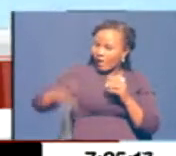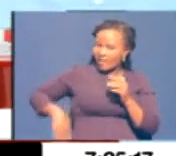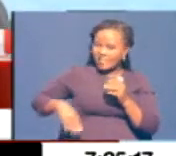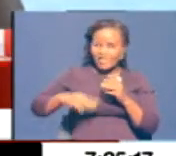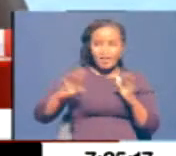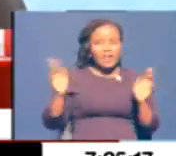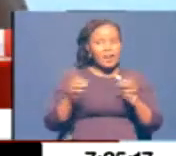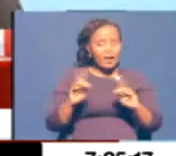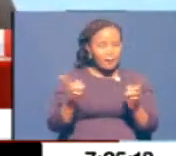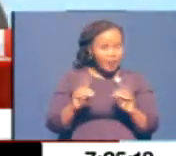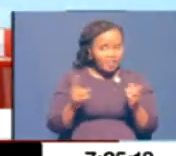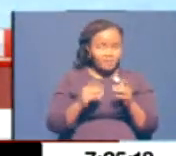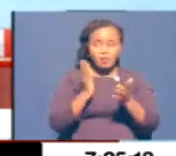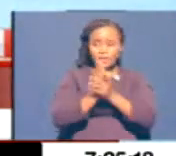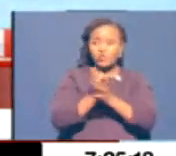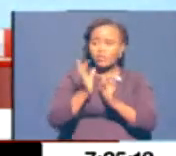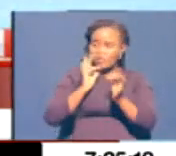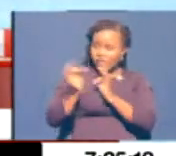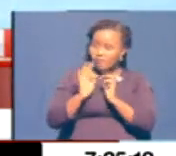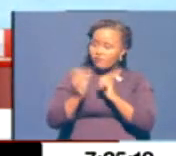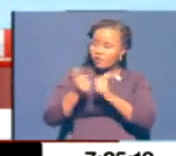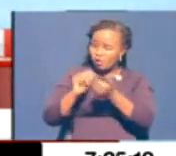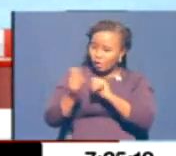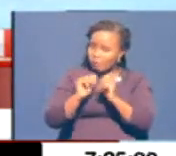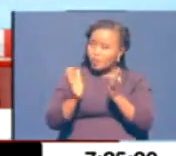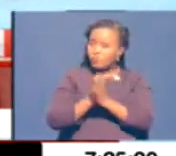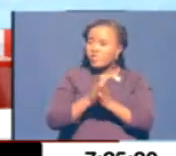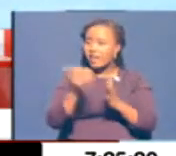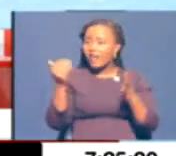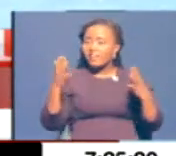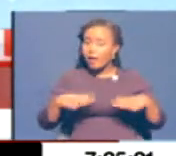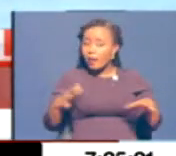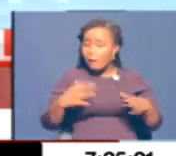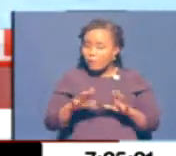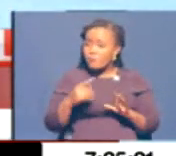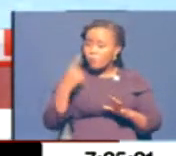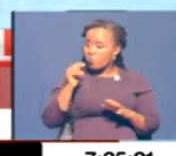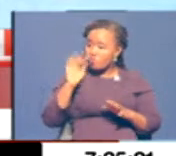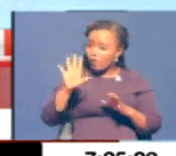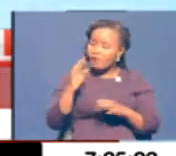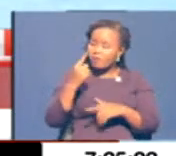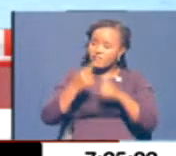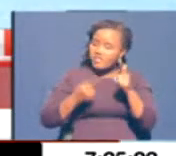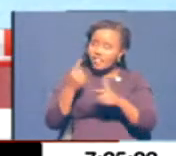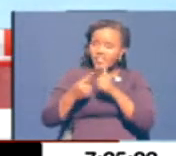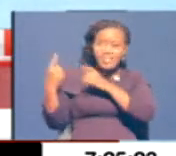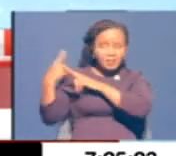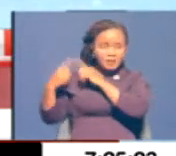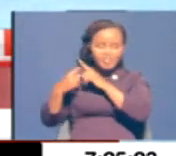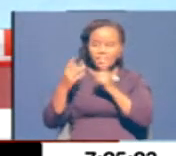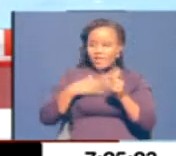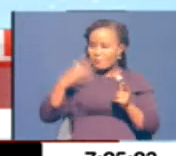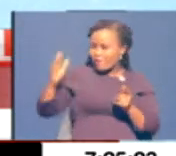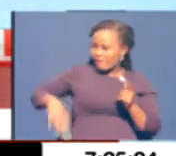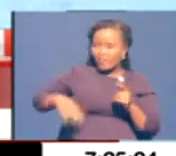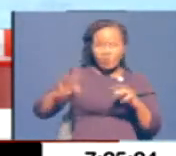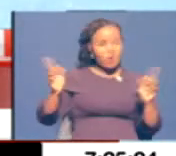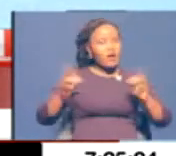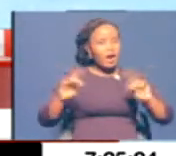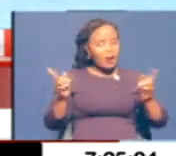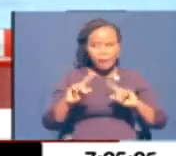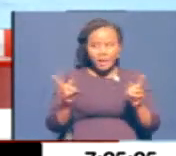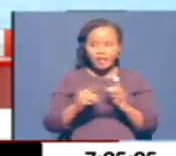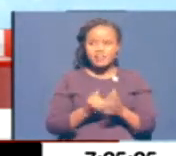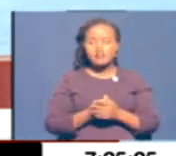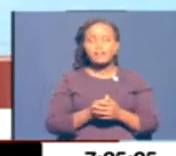Hata kama ninashindana na watu na experience 5 years experience, mimi ni wa jana, haiwezekani. Sitatoka mwisho, lazima nitapita katikati yao. Mmoja hapo ndakufa